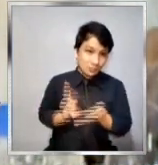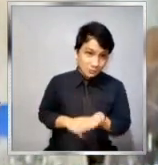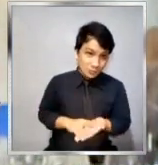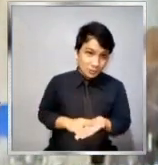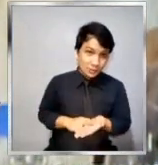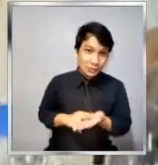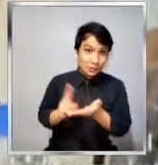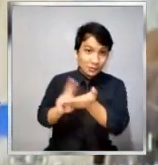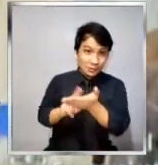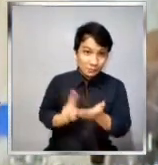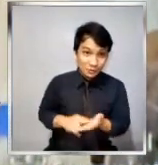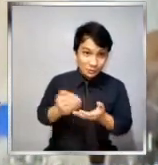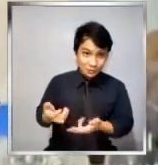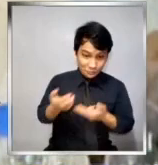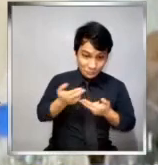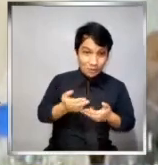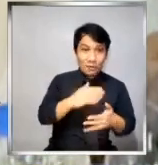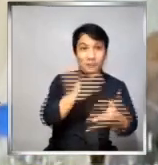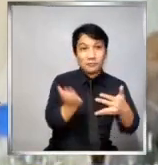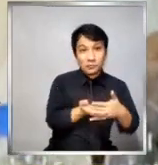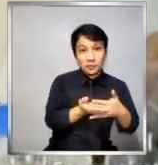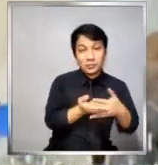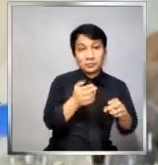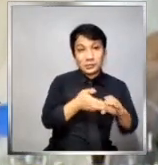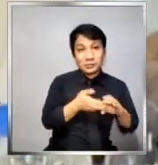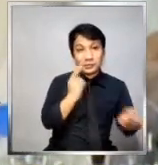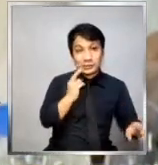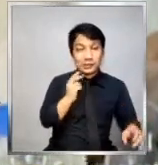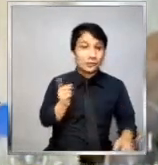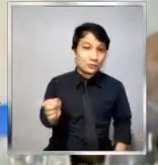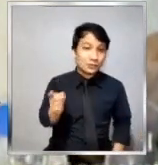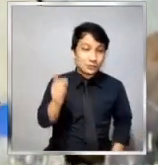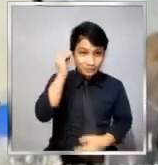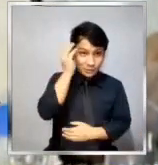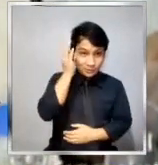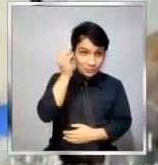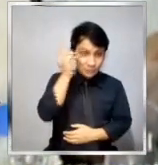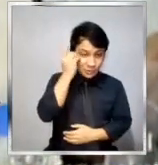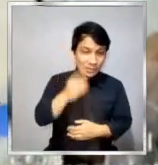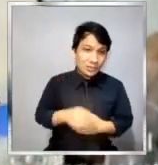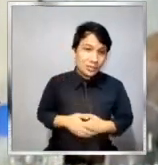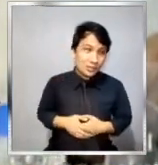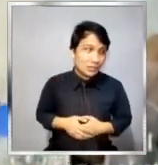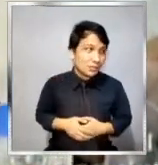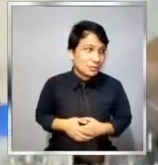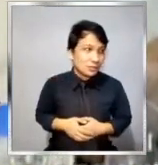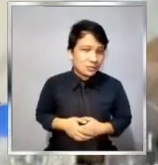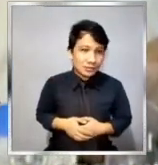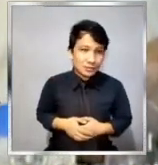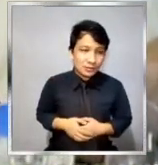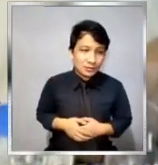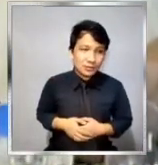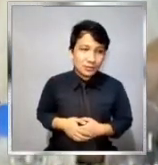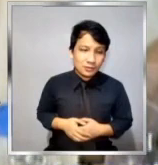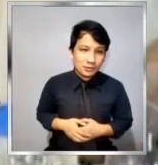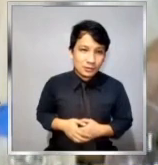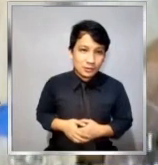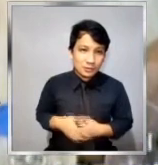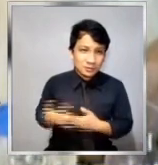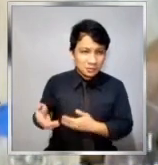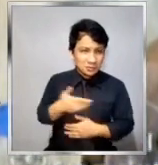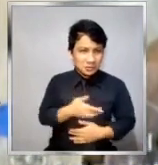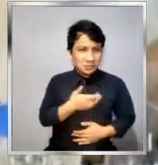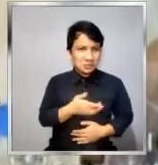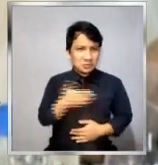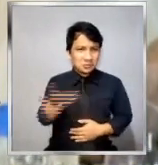of the cases. Yung hindi pumirma, yun lang ang idinawit. Parang, bakit naman ganon? But height